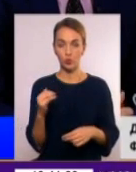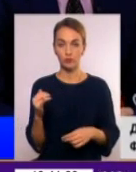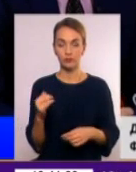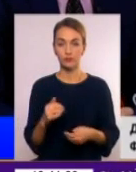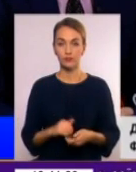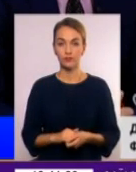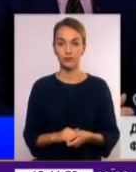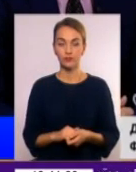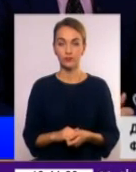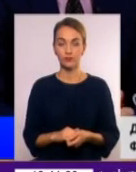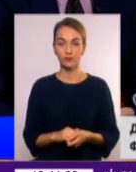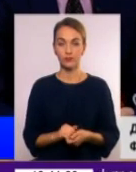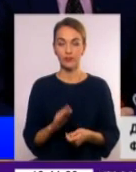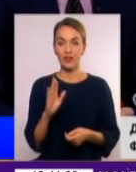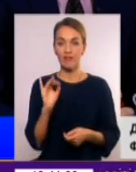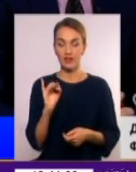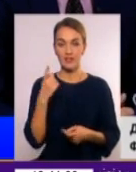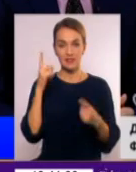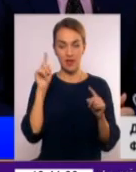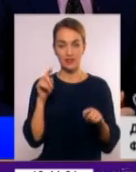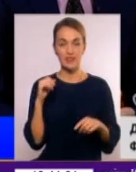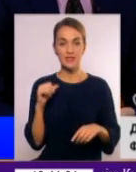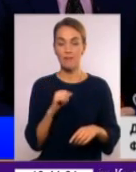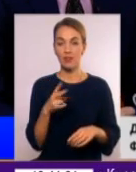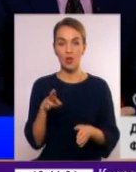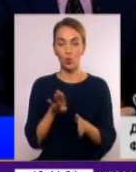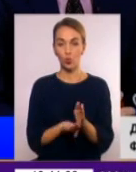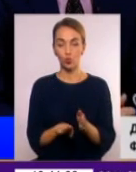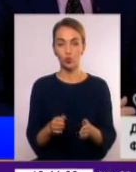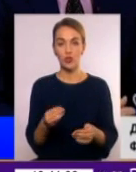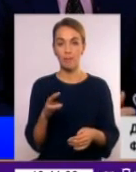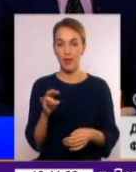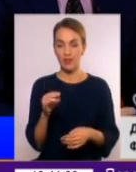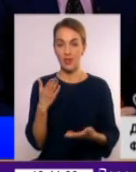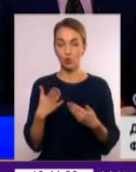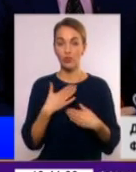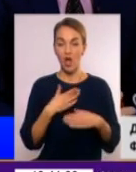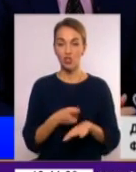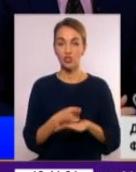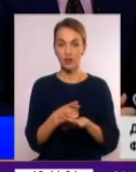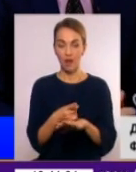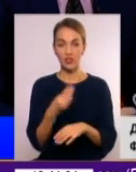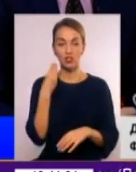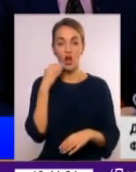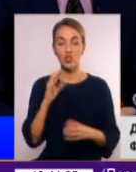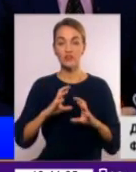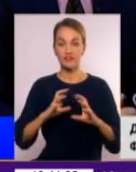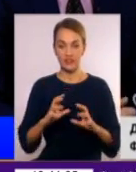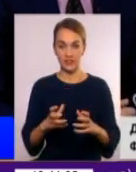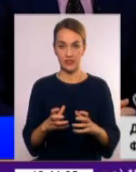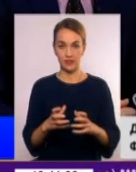Ви знаєте самі, не хуже мене, якщо наші танки кращі у світі